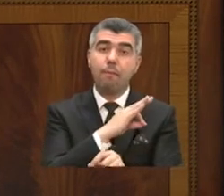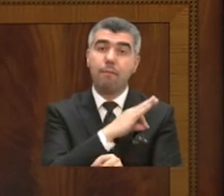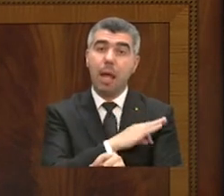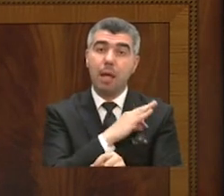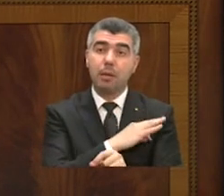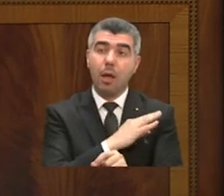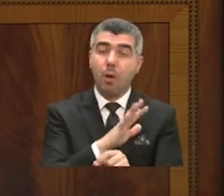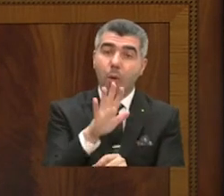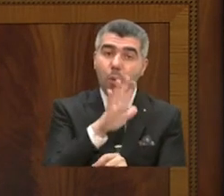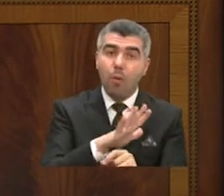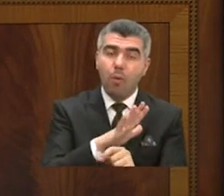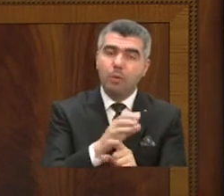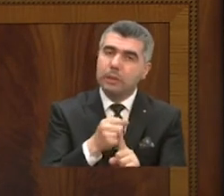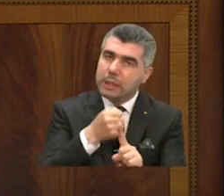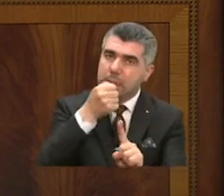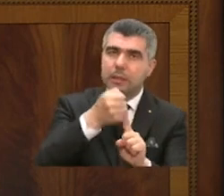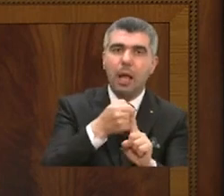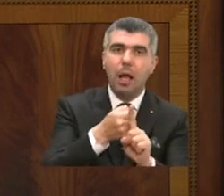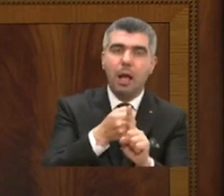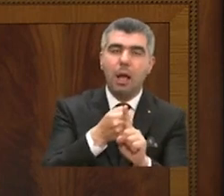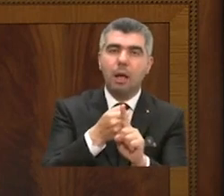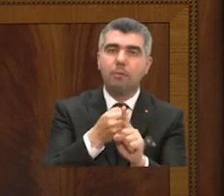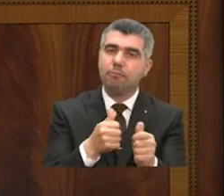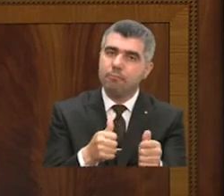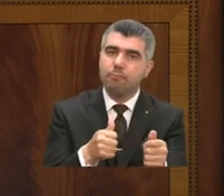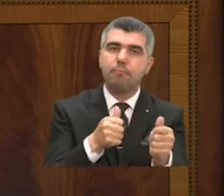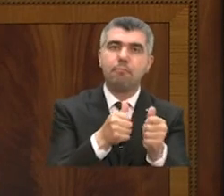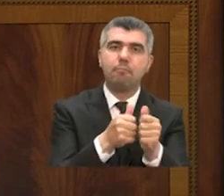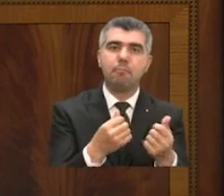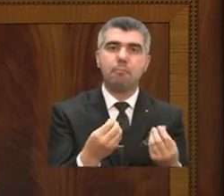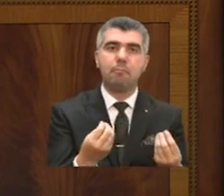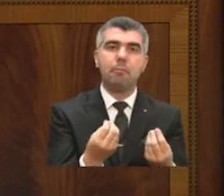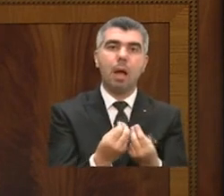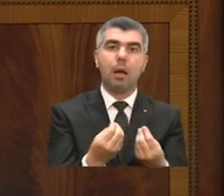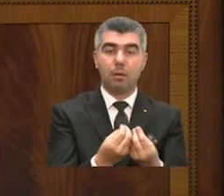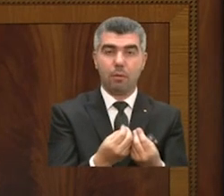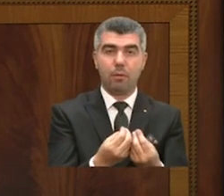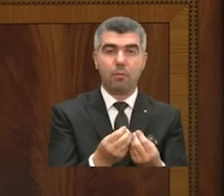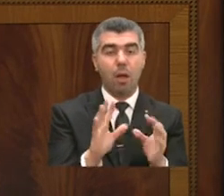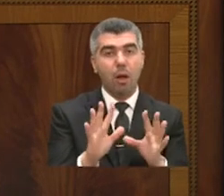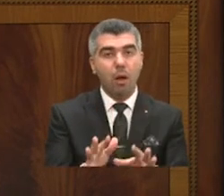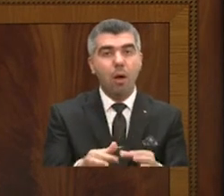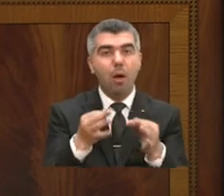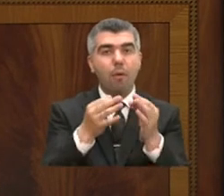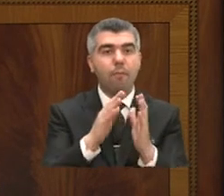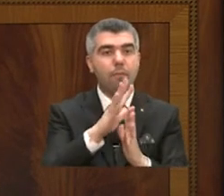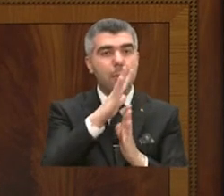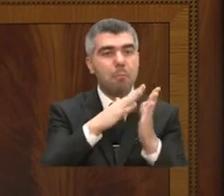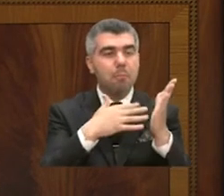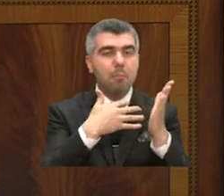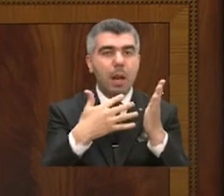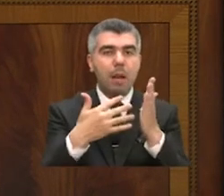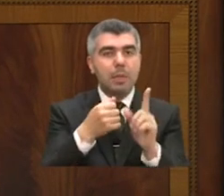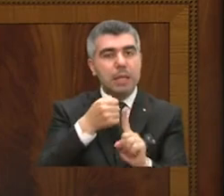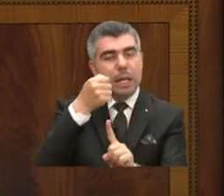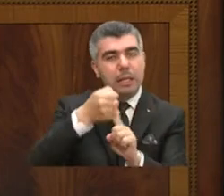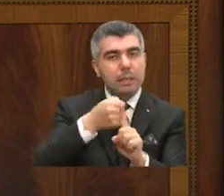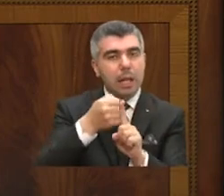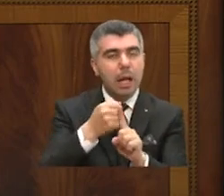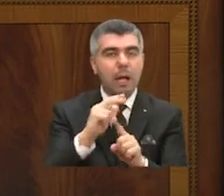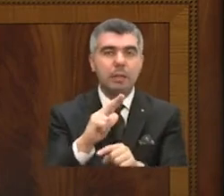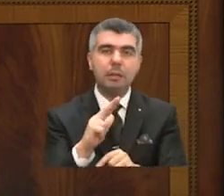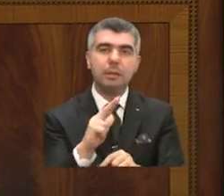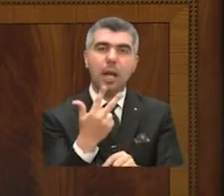المواطنين في صلب الإصلاح، وتستند مكونات هذا البرنامج الإصلاحي على 3 ديال